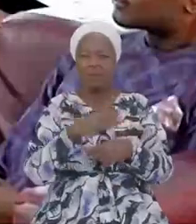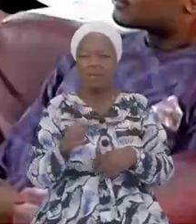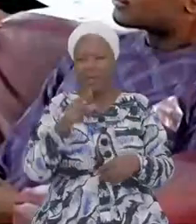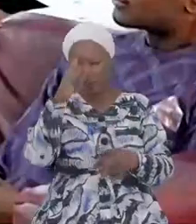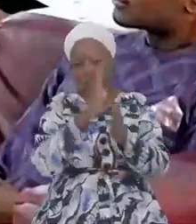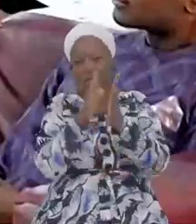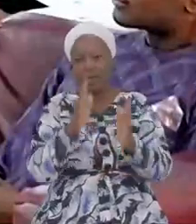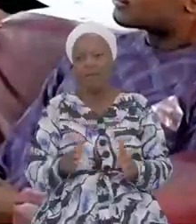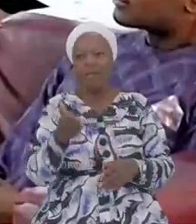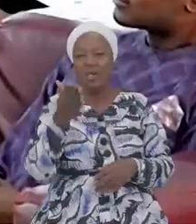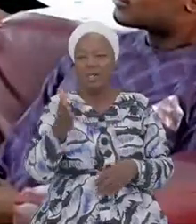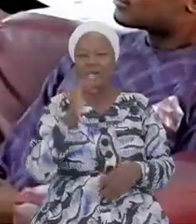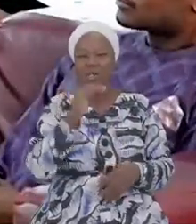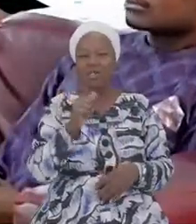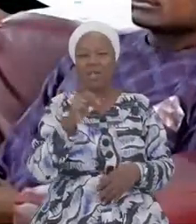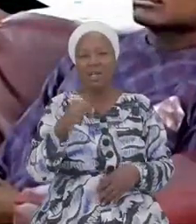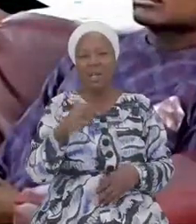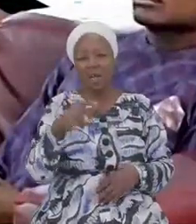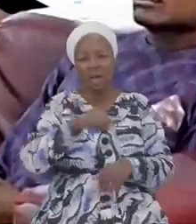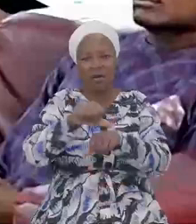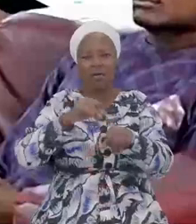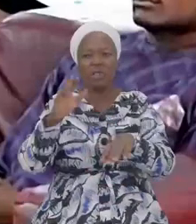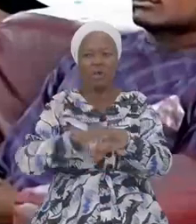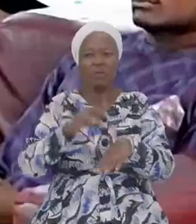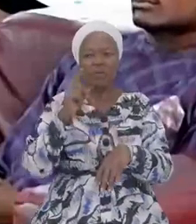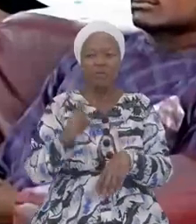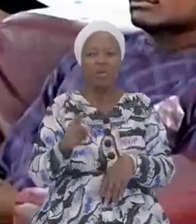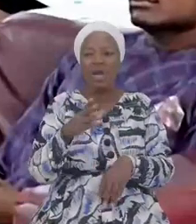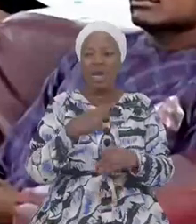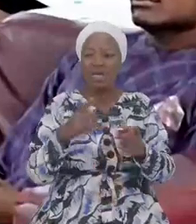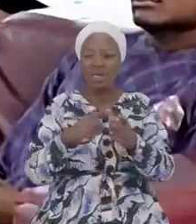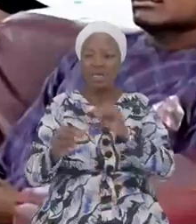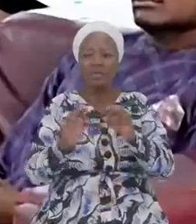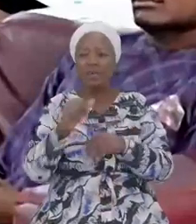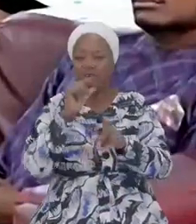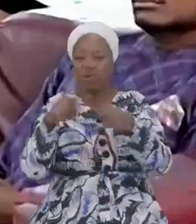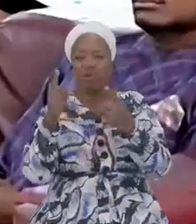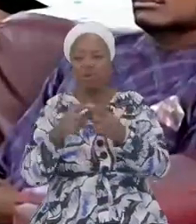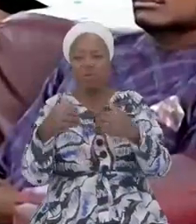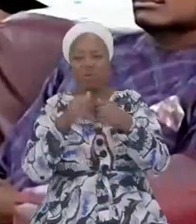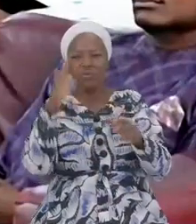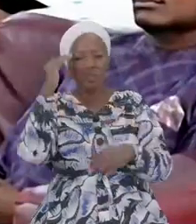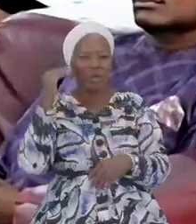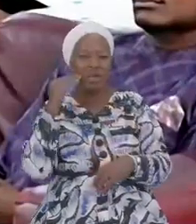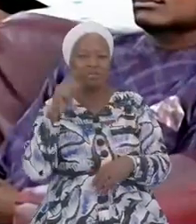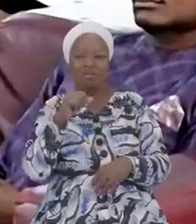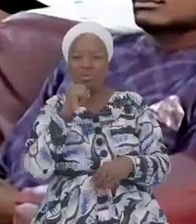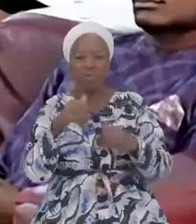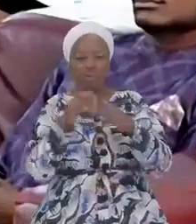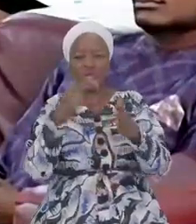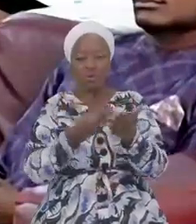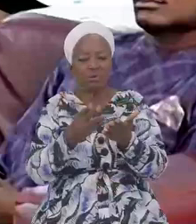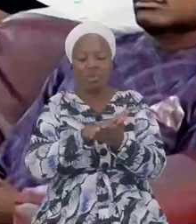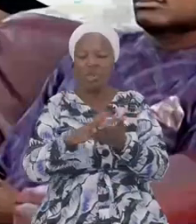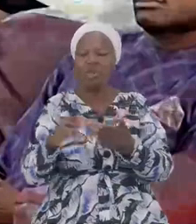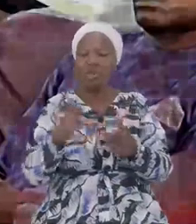croyant, il y a une onction en vous et sur vous. Vous ne devez pas perdre la tête. Si vous ne devez pas perdre la tête, vous